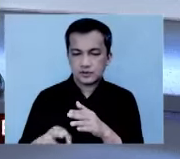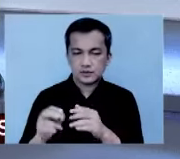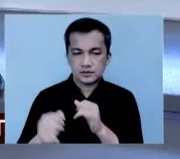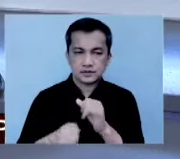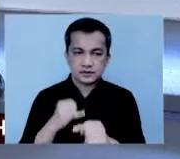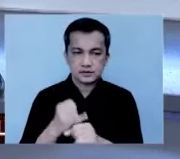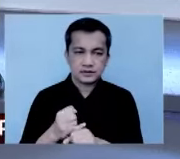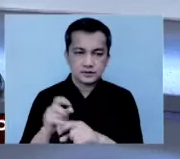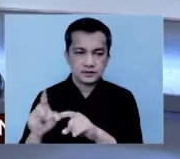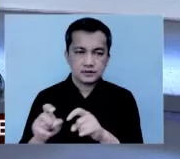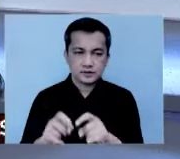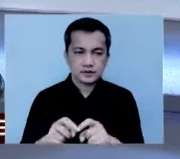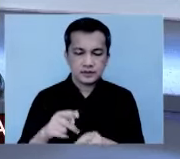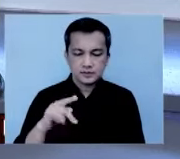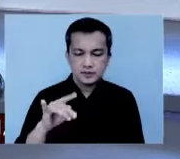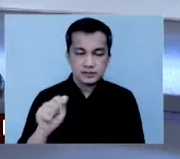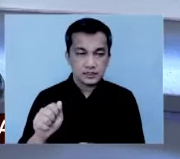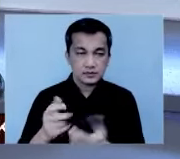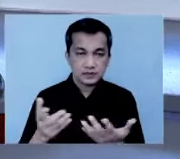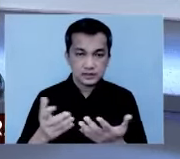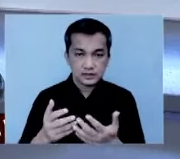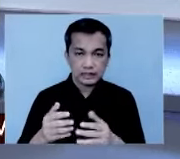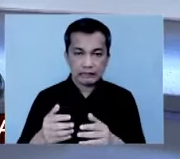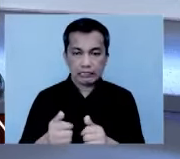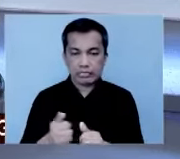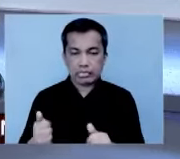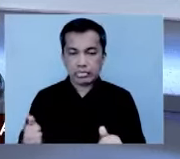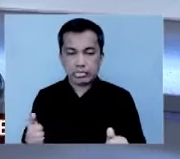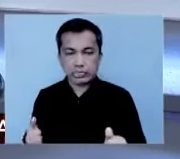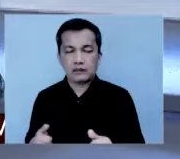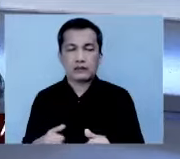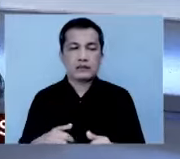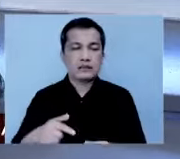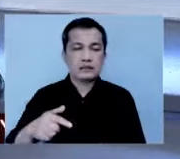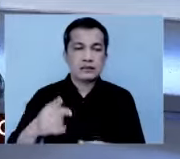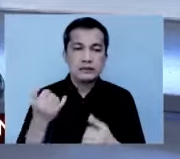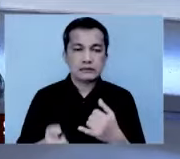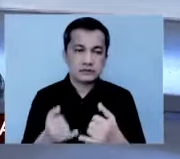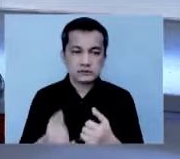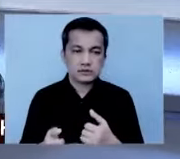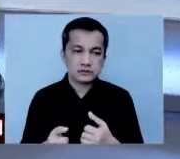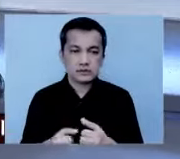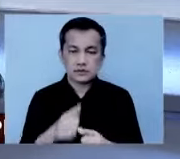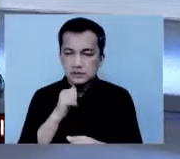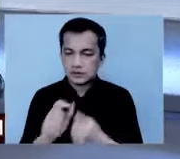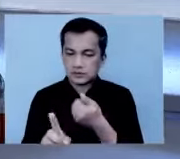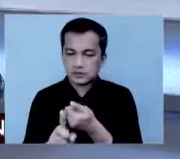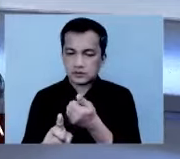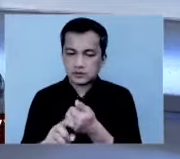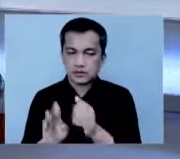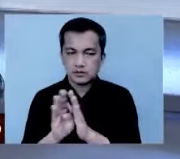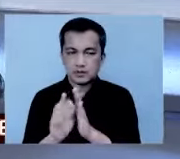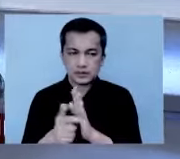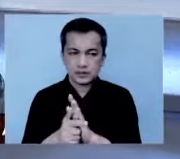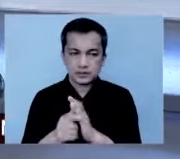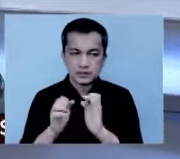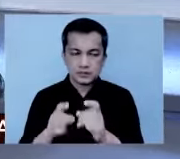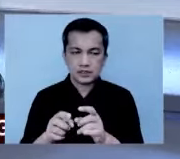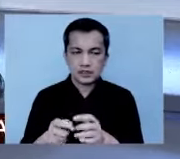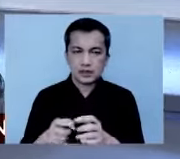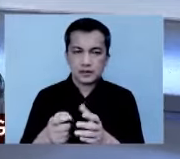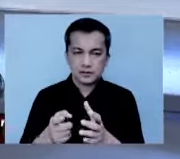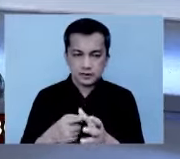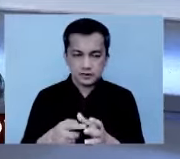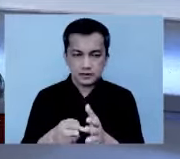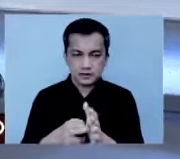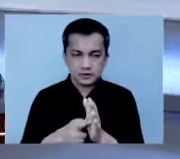tests gaya ng PISA kung saan po tayo nangulelat. Hindi rin kasi otomatiko na ang background sa edukasyon ang primerong rekisitos para patakbuhin